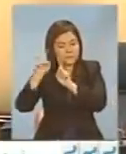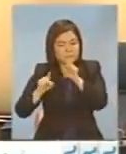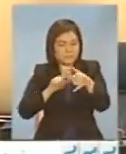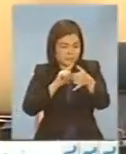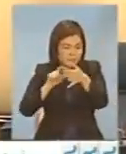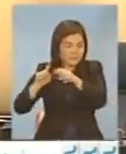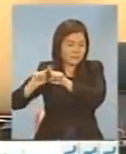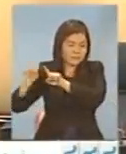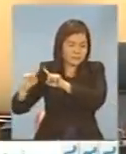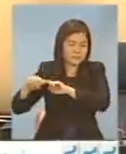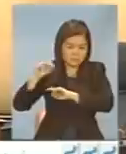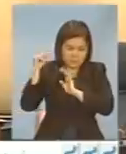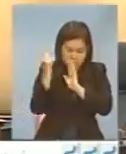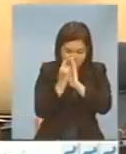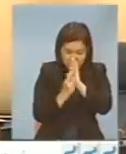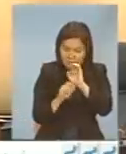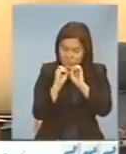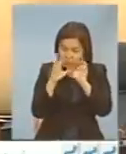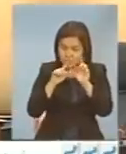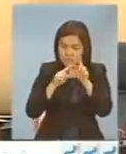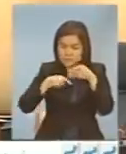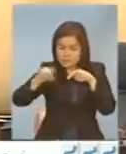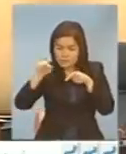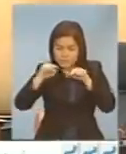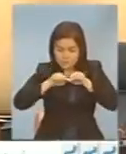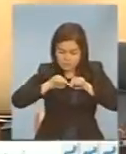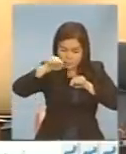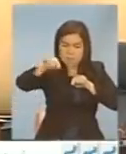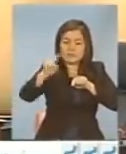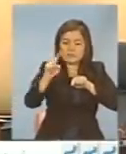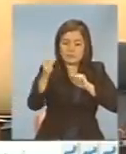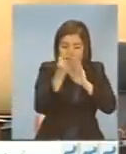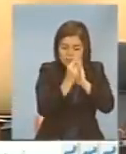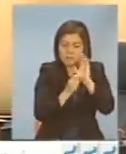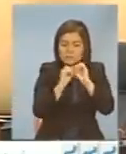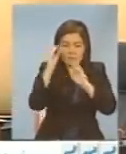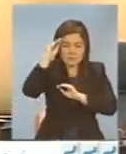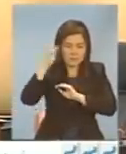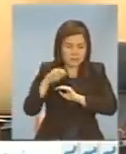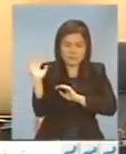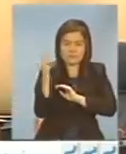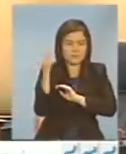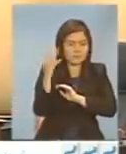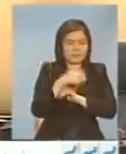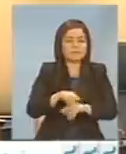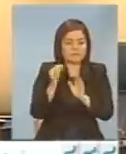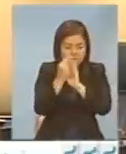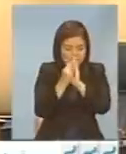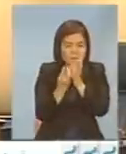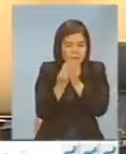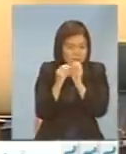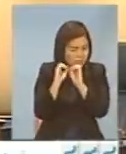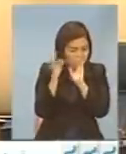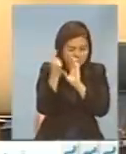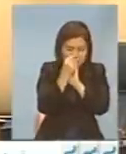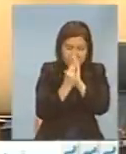ทางต้องระบุชัดเจนฮะมันก็เป็นชัดเจนแล้วเราก็ไม่ได้โกหกครับคือเราก็เขียนตัวงบประมาณชัดเจนว่าในงบ